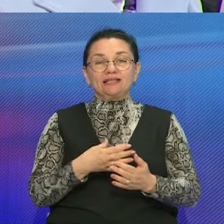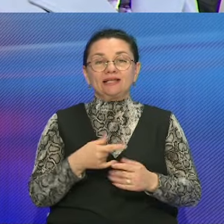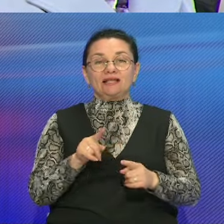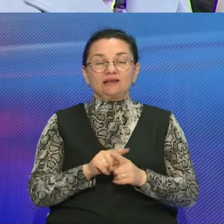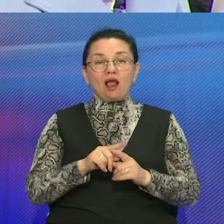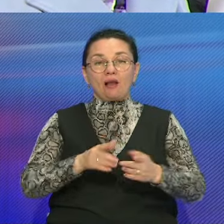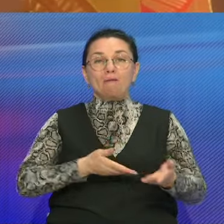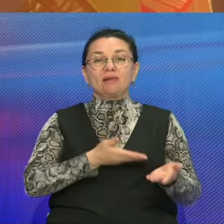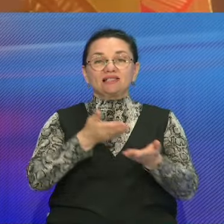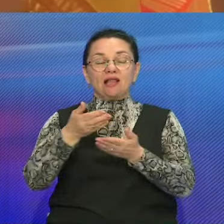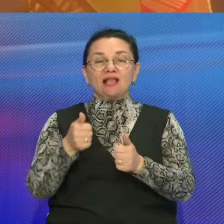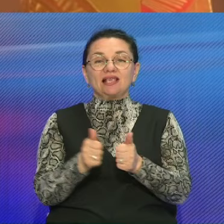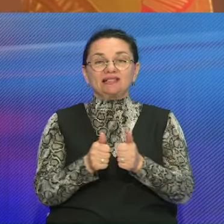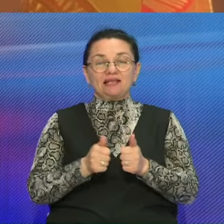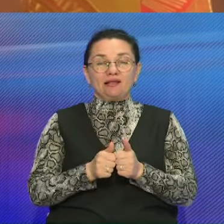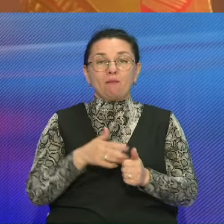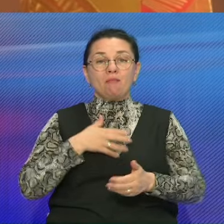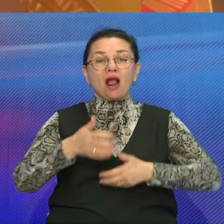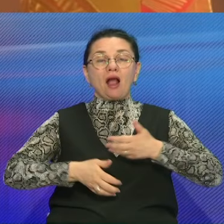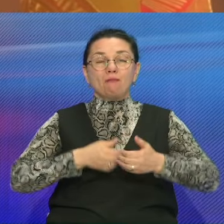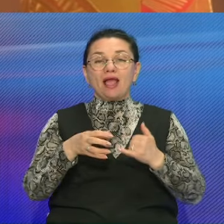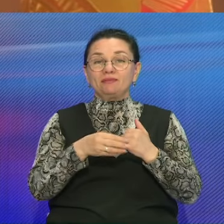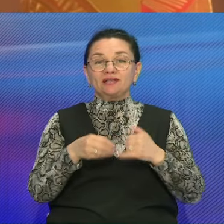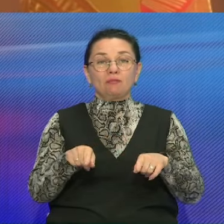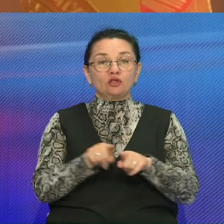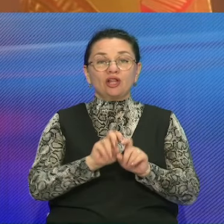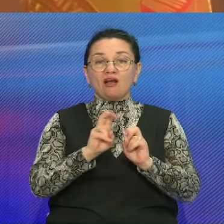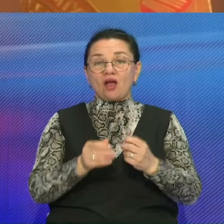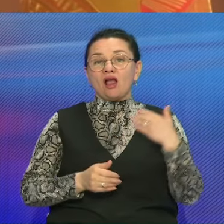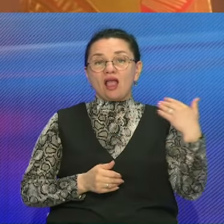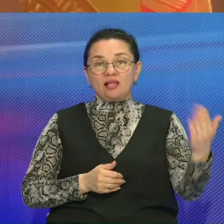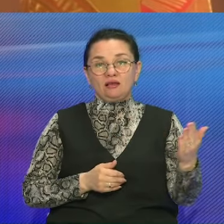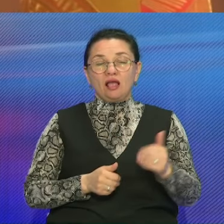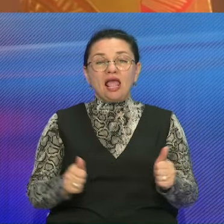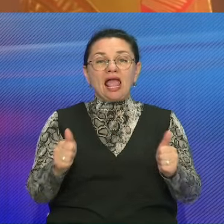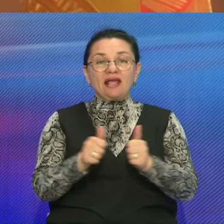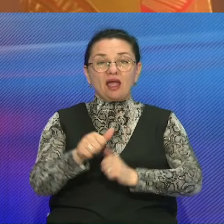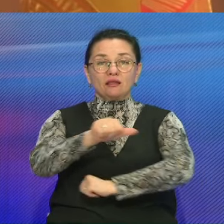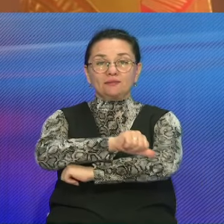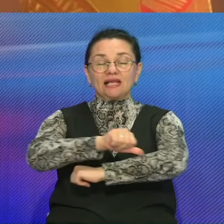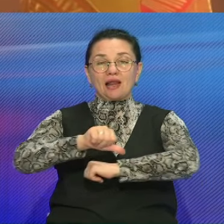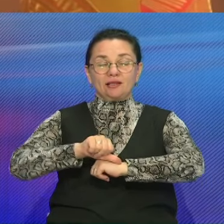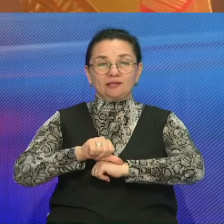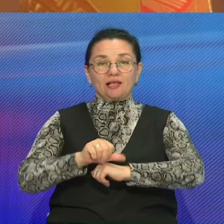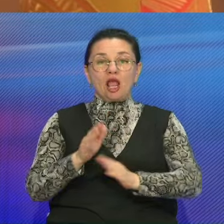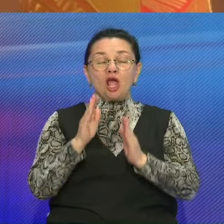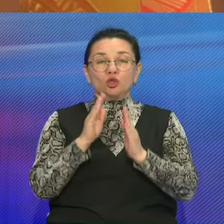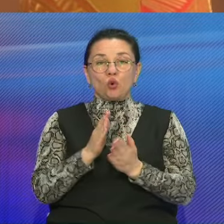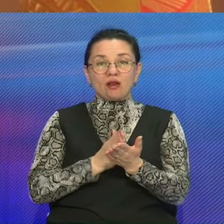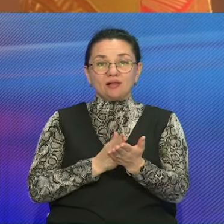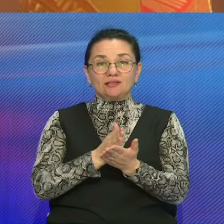соседним краинам. Мы копаем землю, как и они, совсем рядом с границей. Только цели у